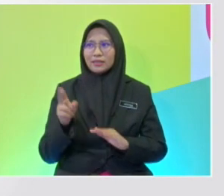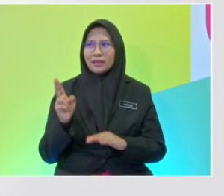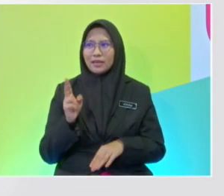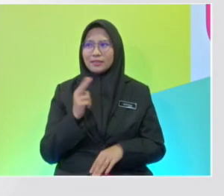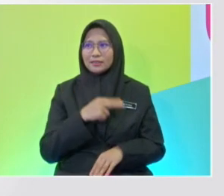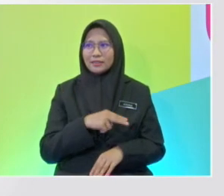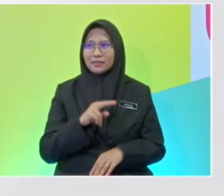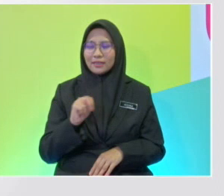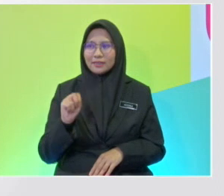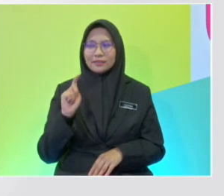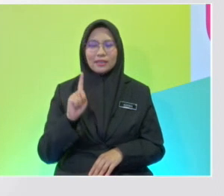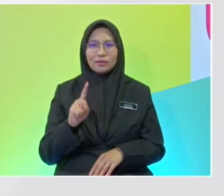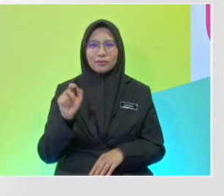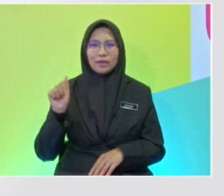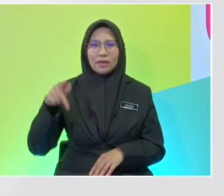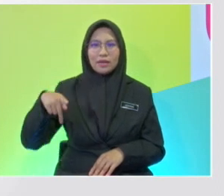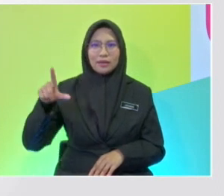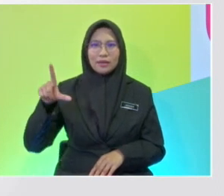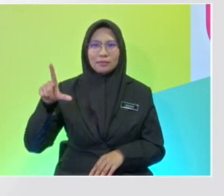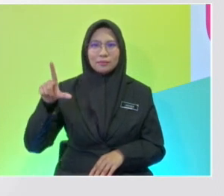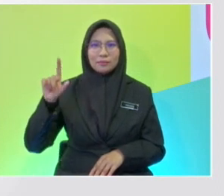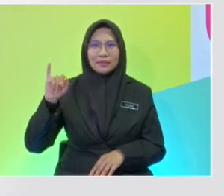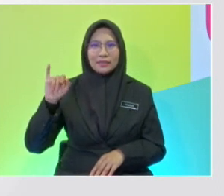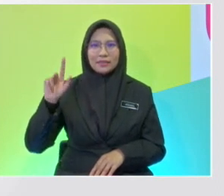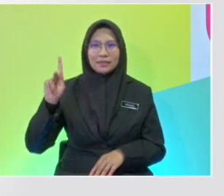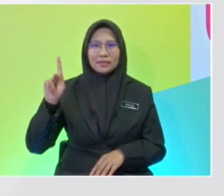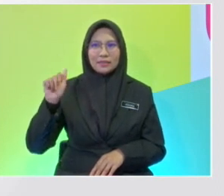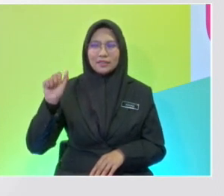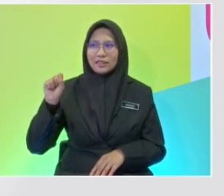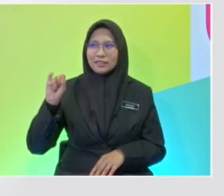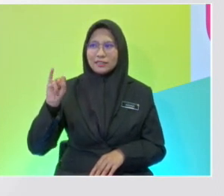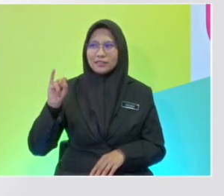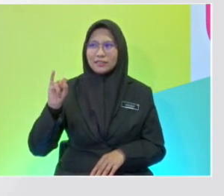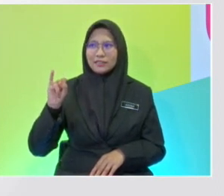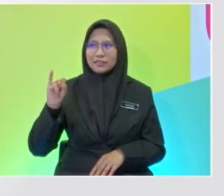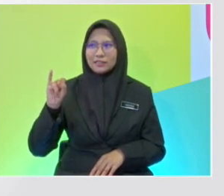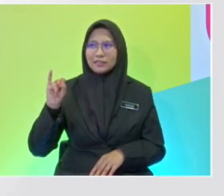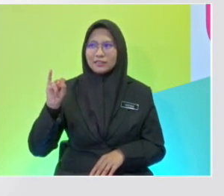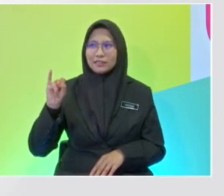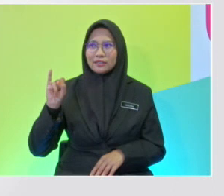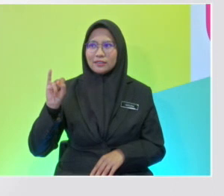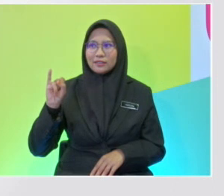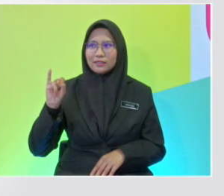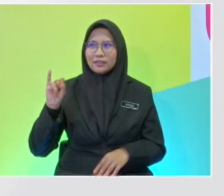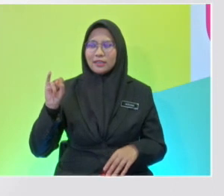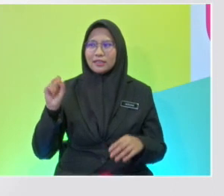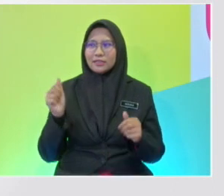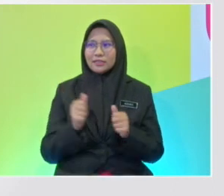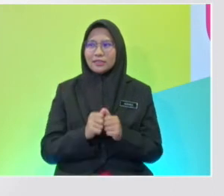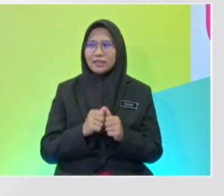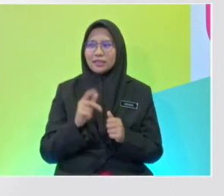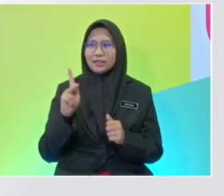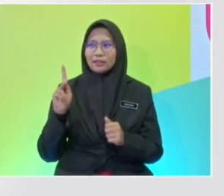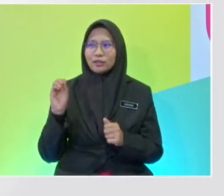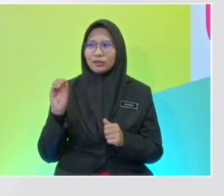dengan kos tidak melebihi lm35.000 yang kemarin untuk menyiapkan project ini ialah selama 30 hari